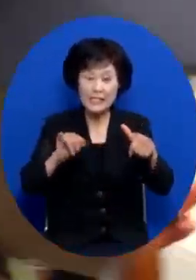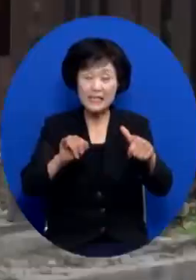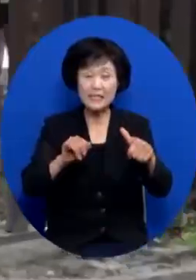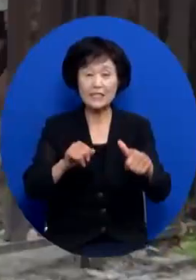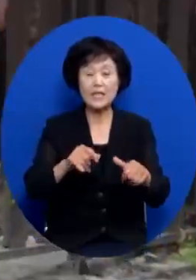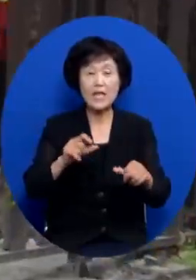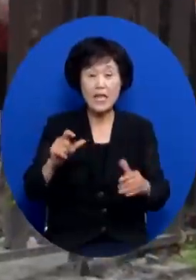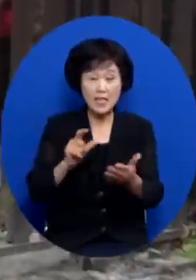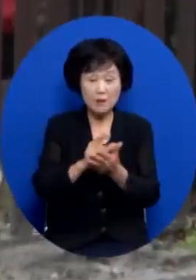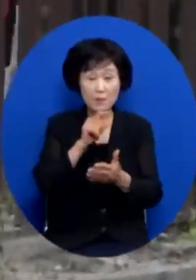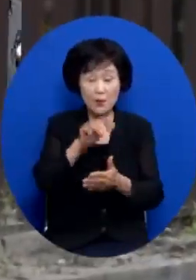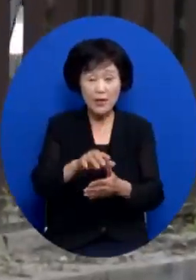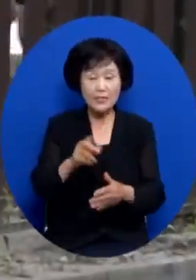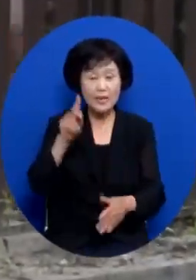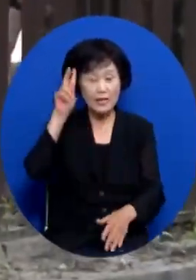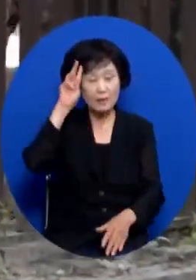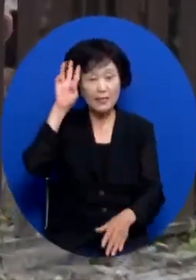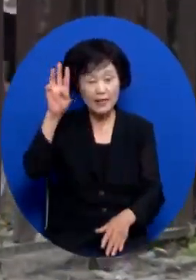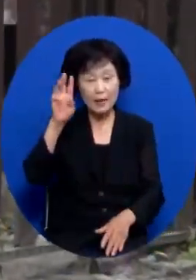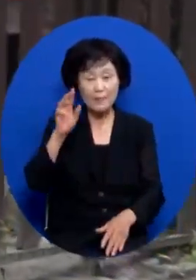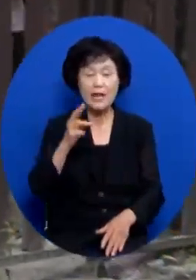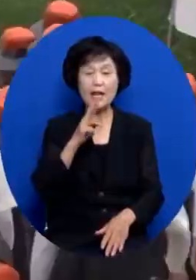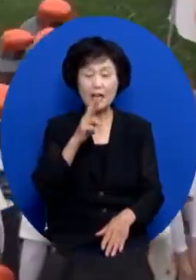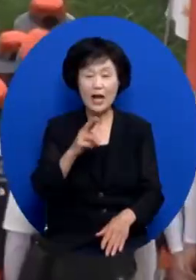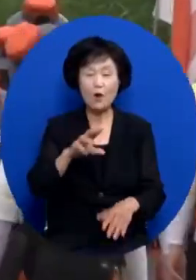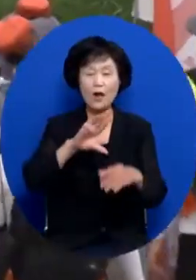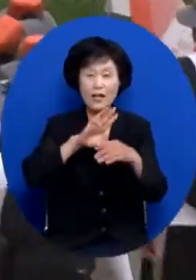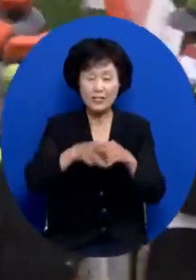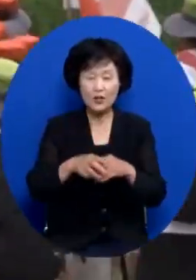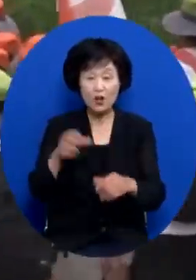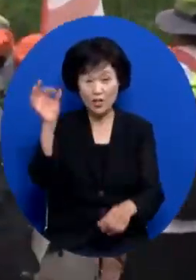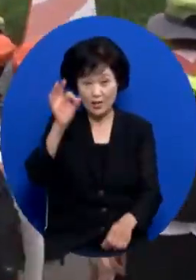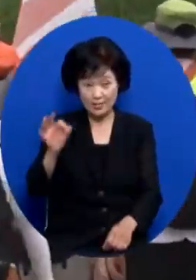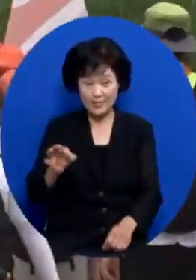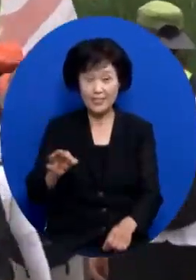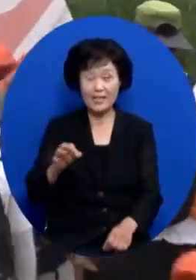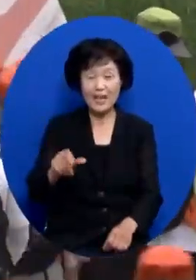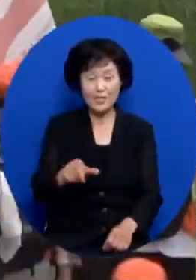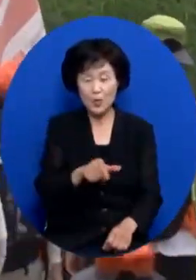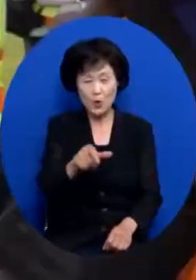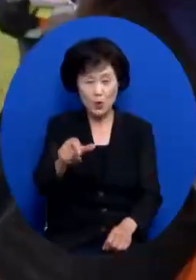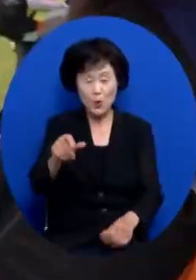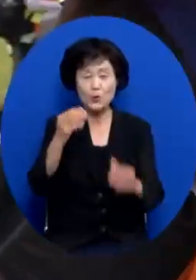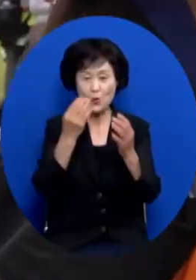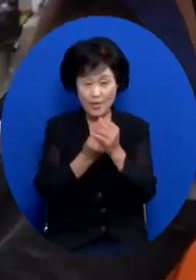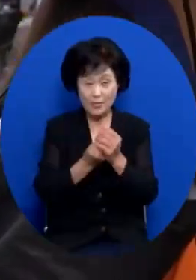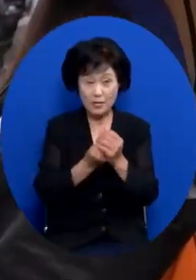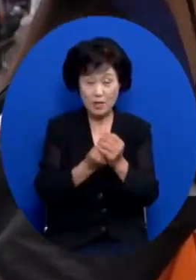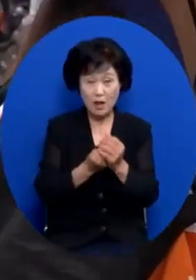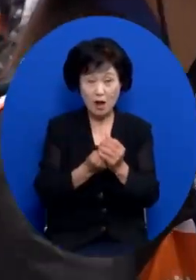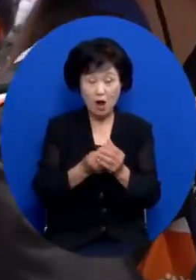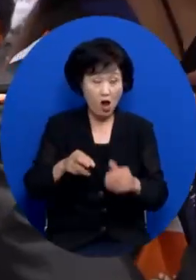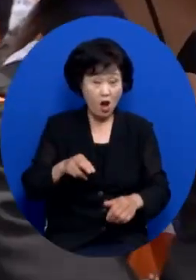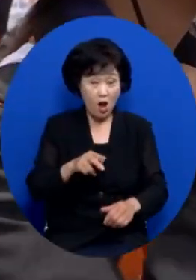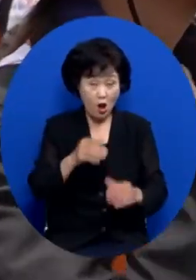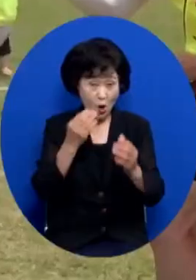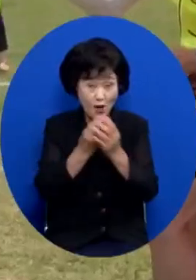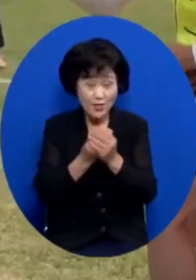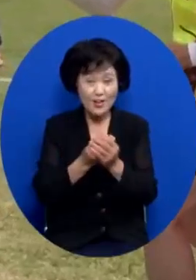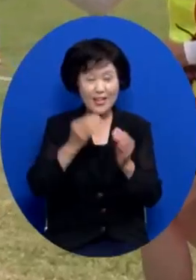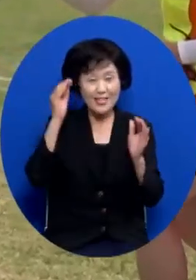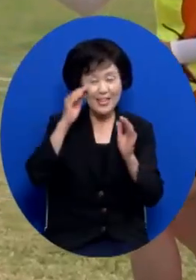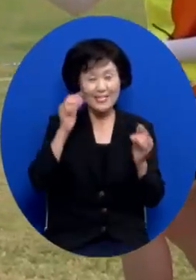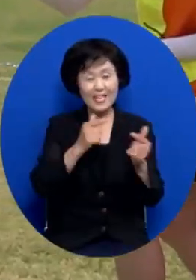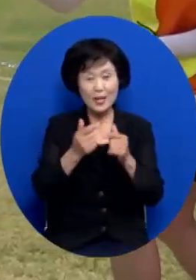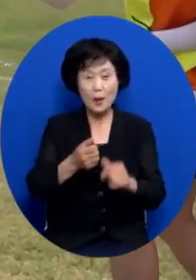출발해 2박 3일 동안 강화도, 철원, 연천까지의 코스를 완주했습니다. 완주자들은 해냈다는 성취감과